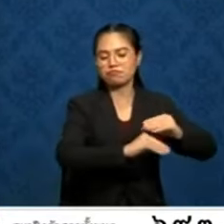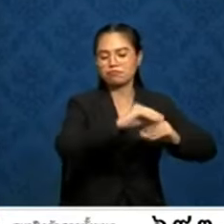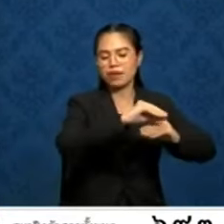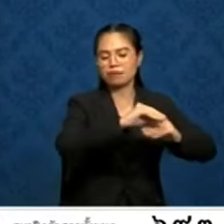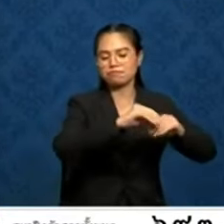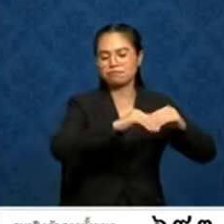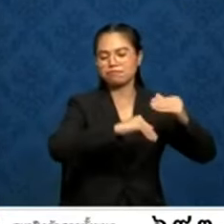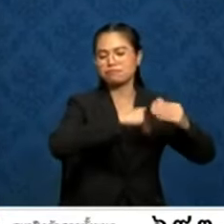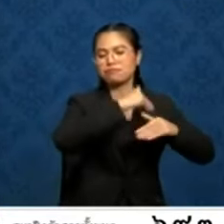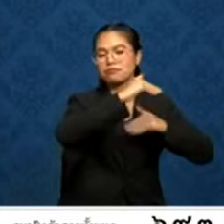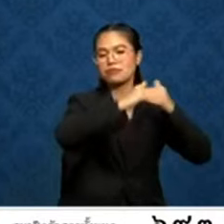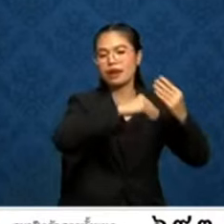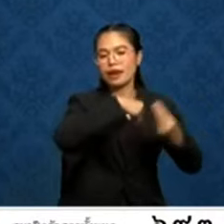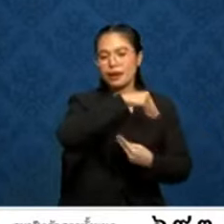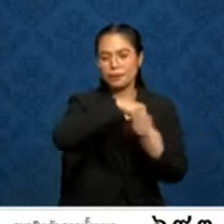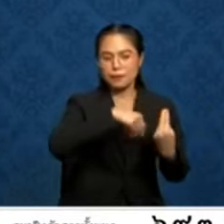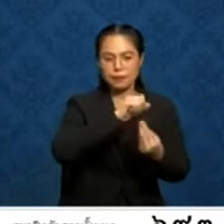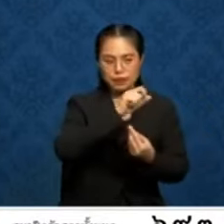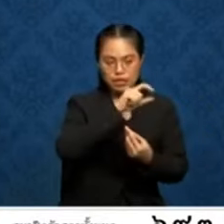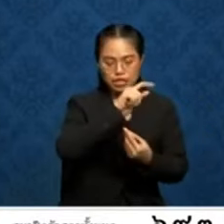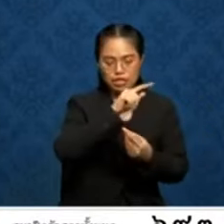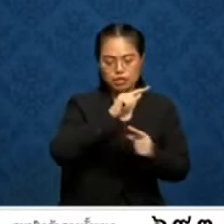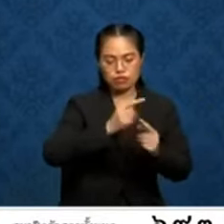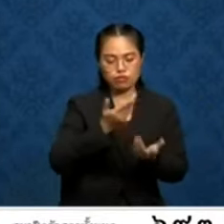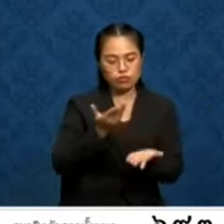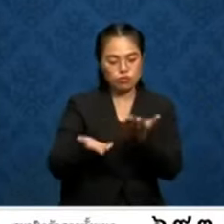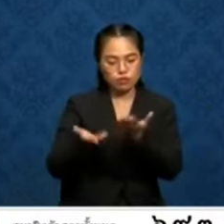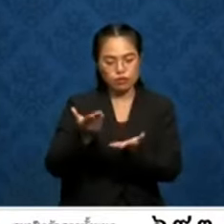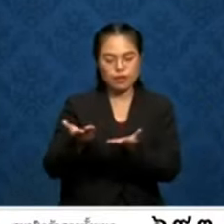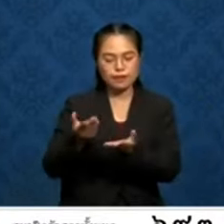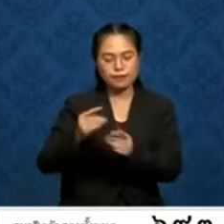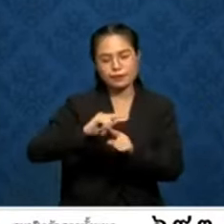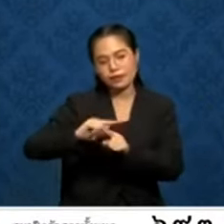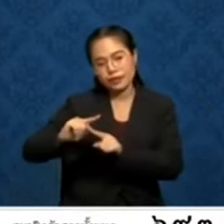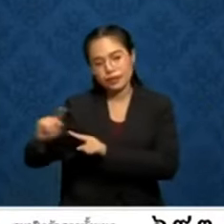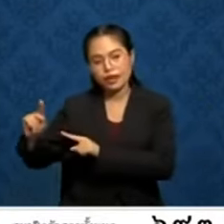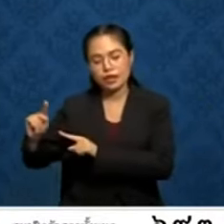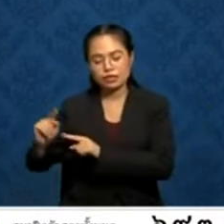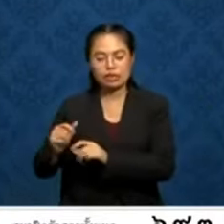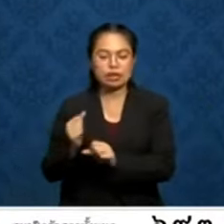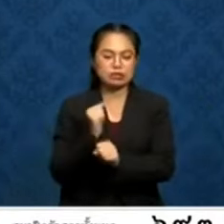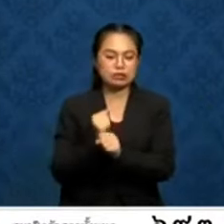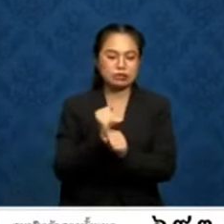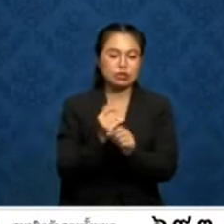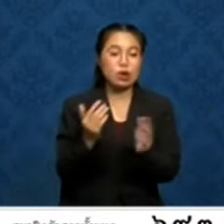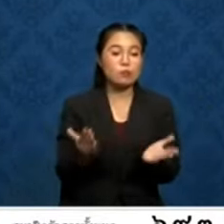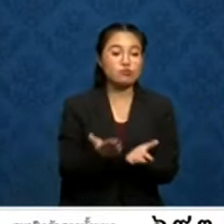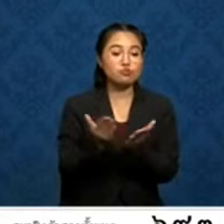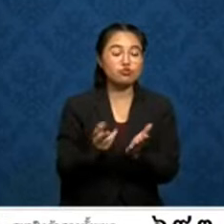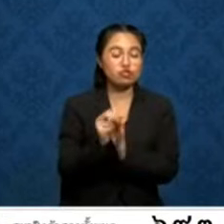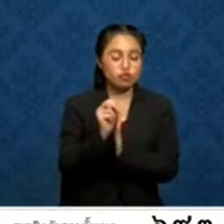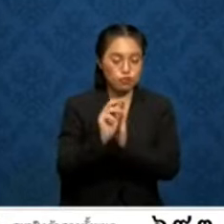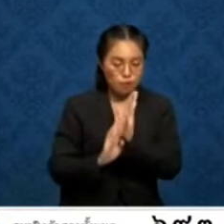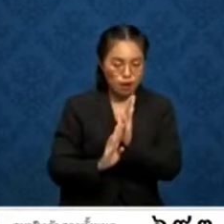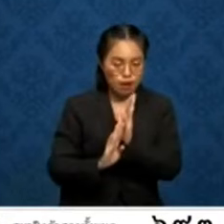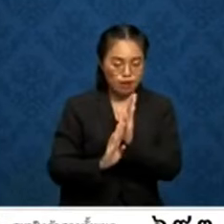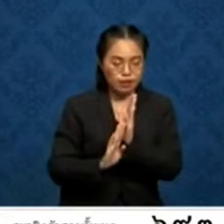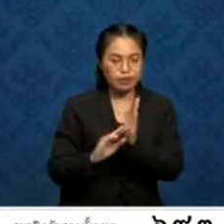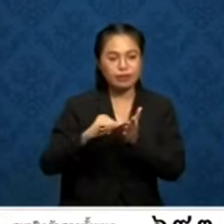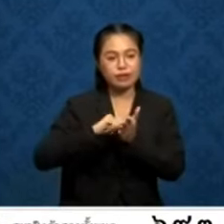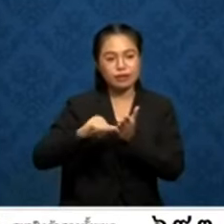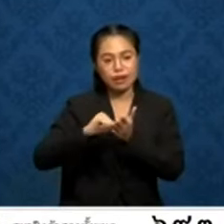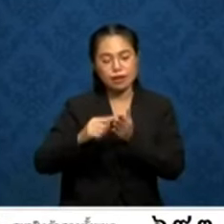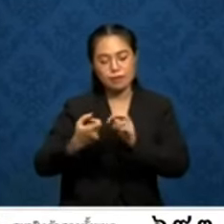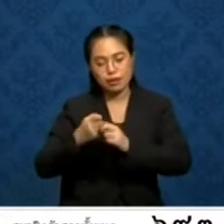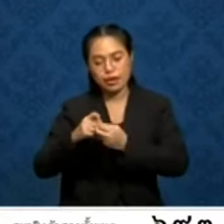ทางการเงินอื่นๆในการสนับสนุนการดำเนินนโยบายเพื่อลดภาระการลงทุนจ